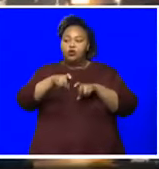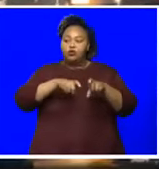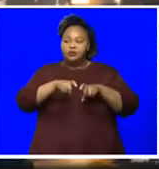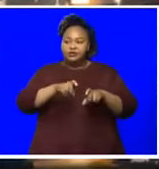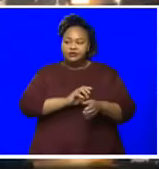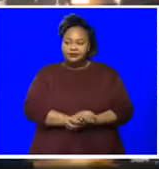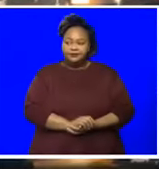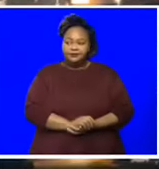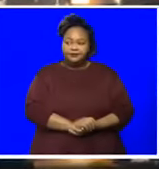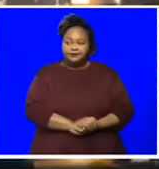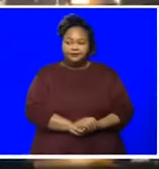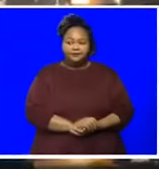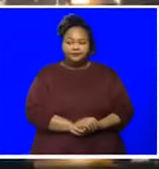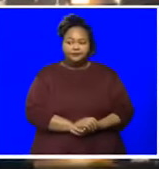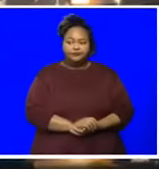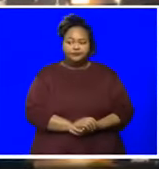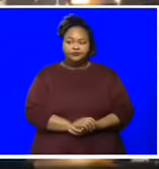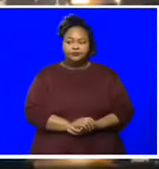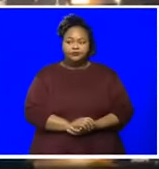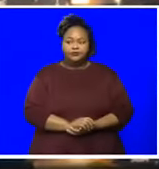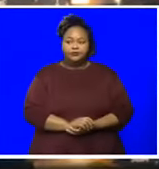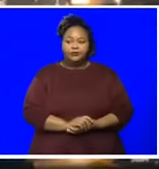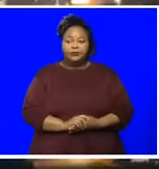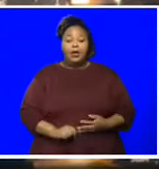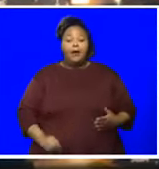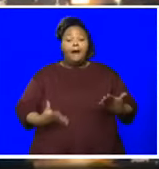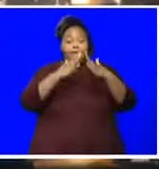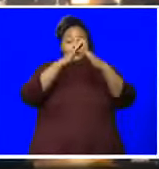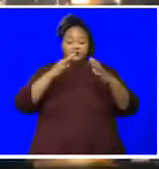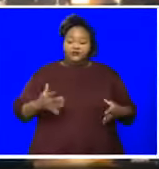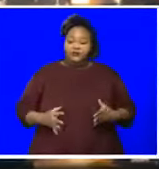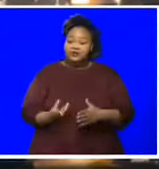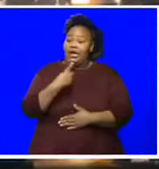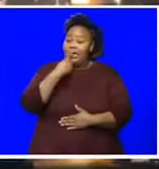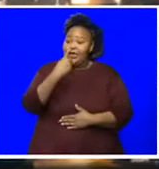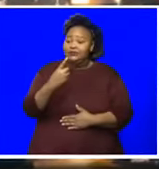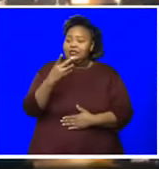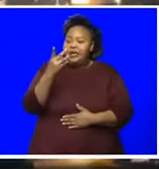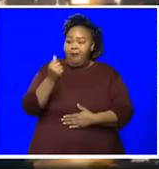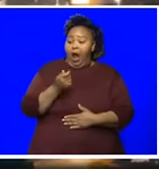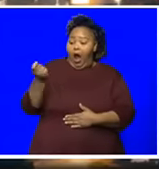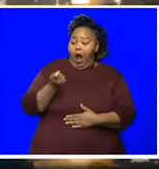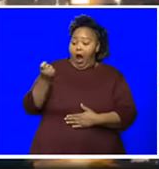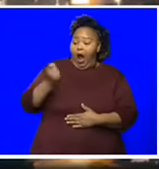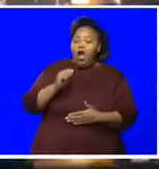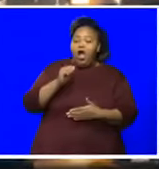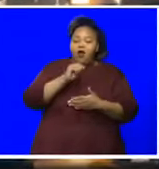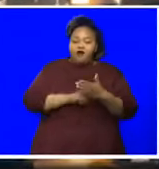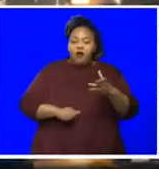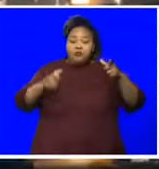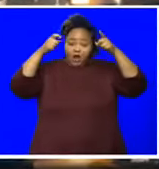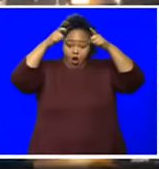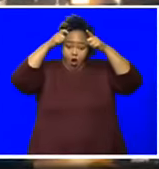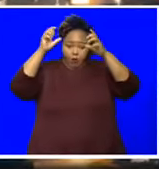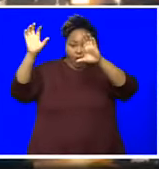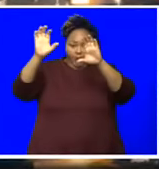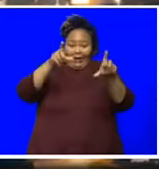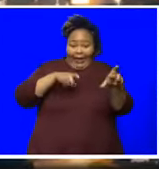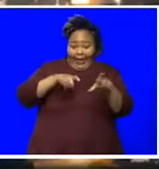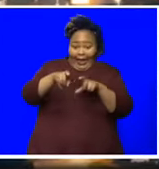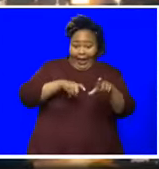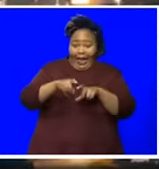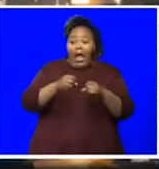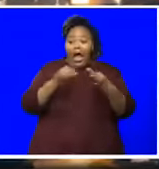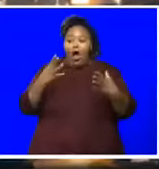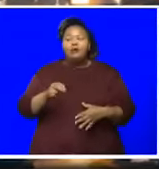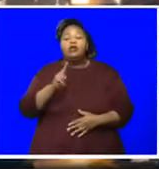Asveleke singene kuto ngalokugcwele mbukeli. Litiko letekulima lithi imali lesiyakhiwe ekuthengiseni ngechudzelana kwetinkomo ema-auctions